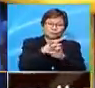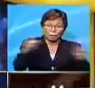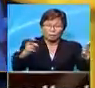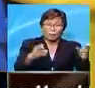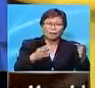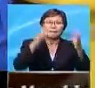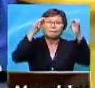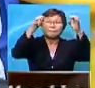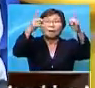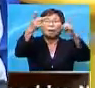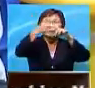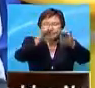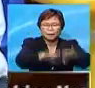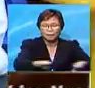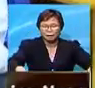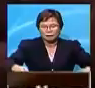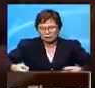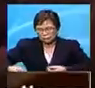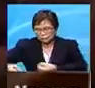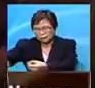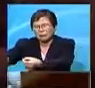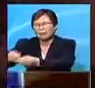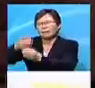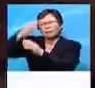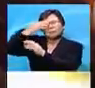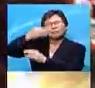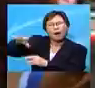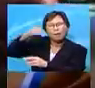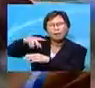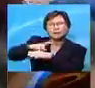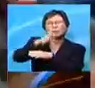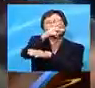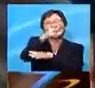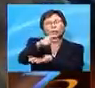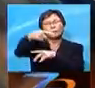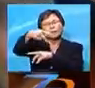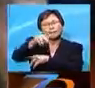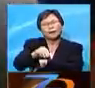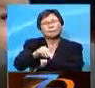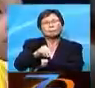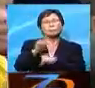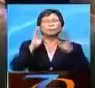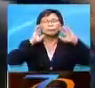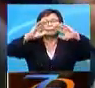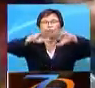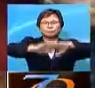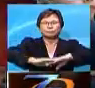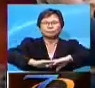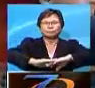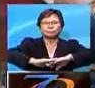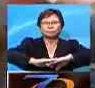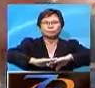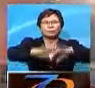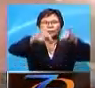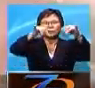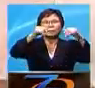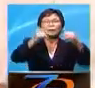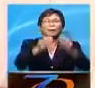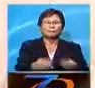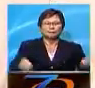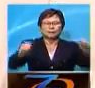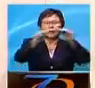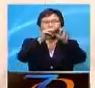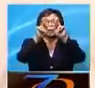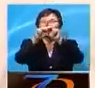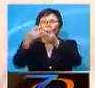pendidikan kepada kanak-kanak jalanan dan terpinggir di ibu negara Perdana Menteri sempat menunaikan solat asar berjemaah di Masjid Jamek